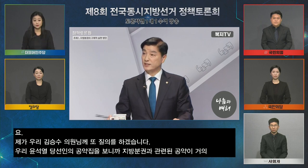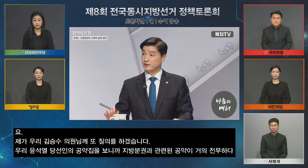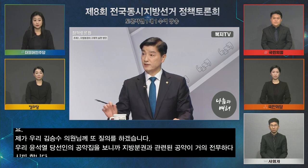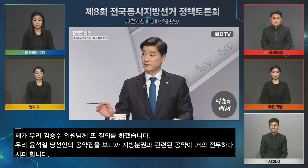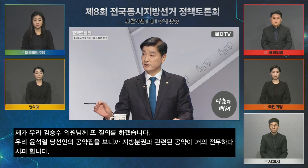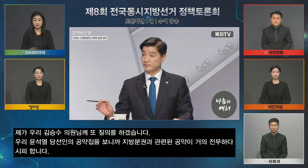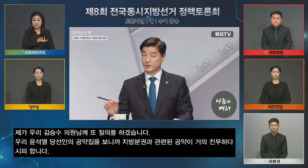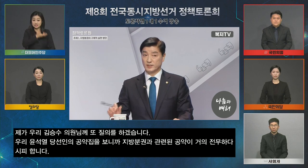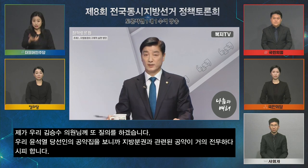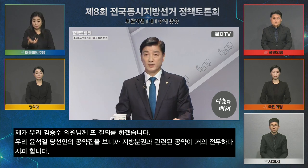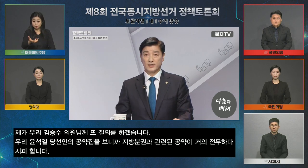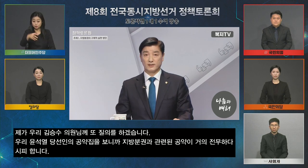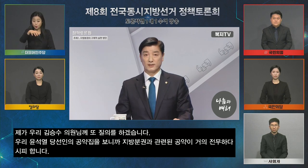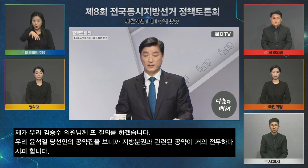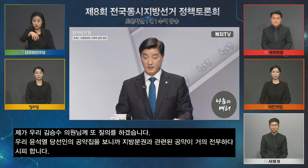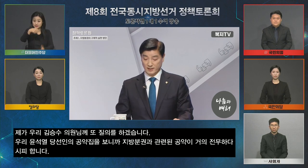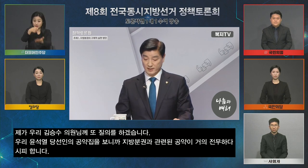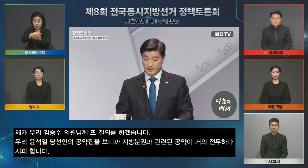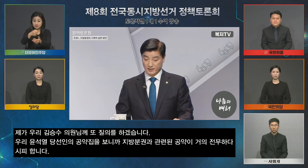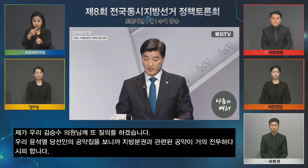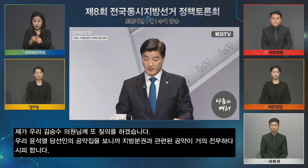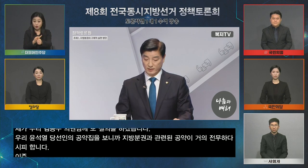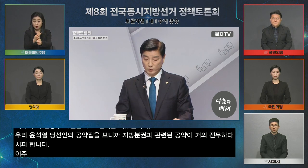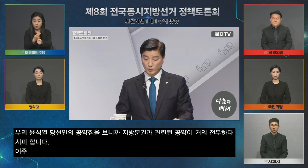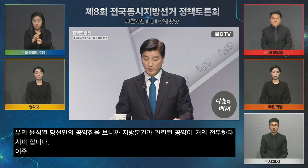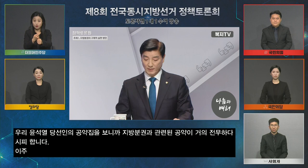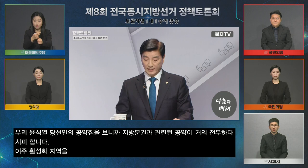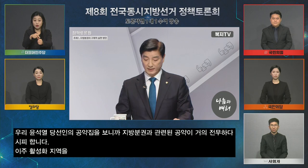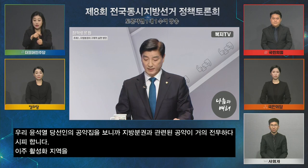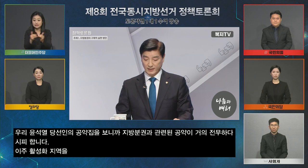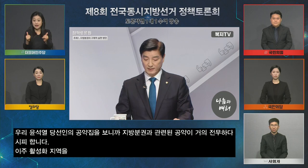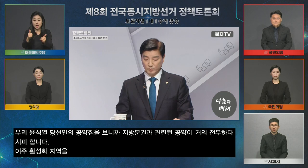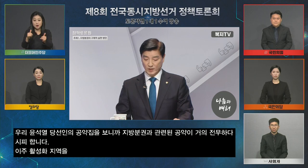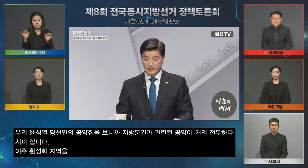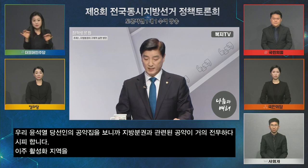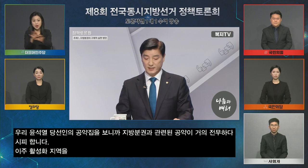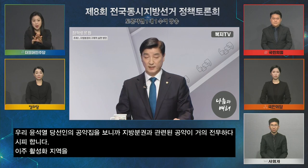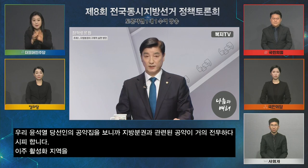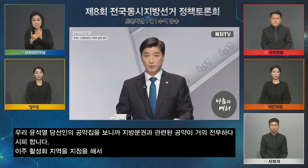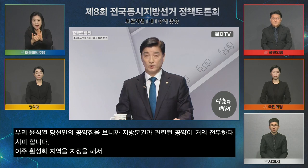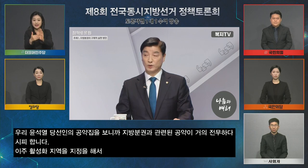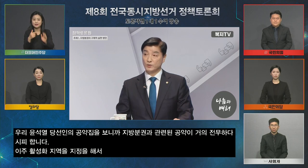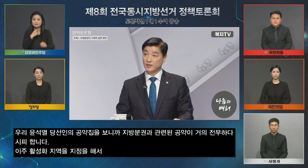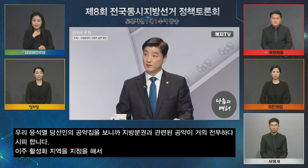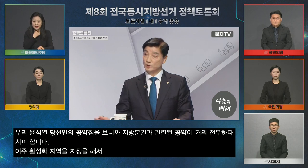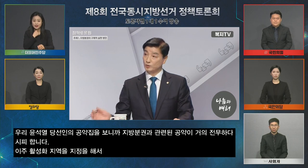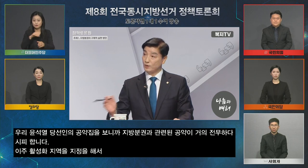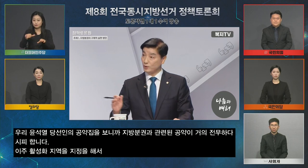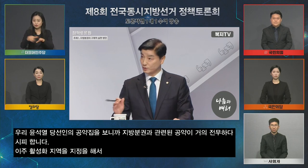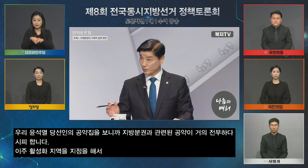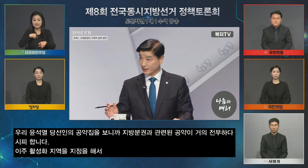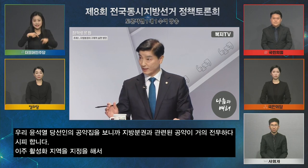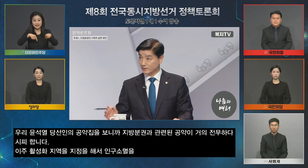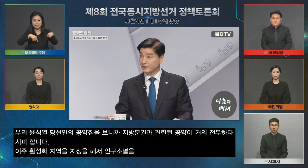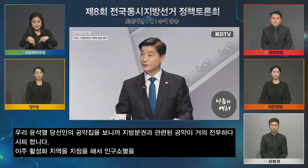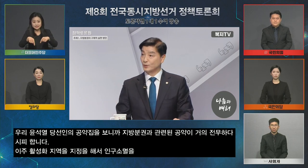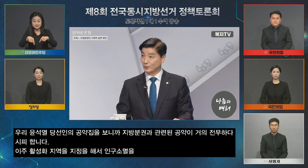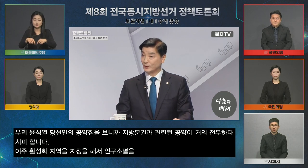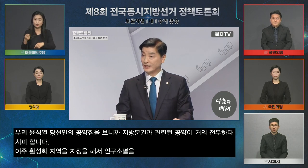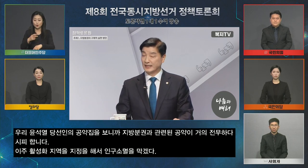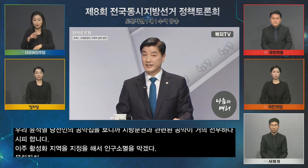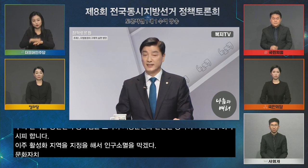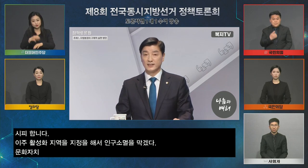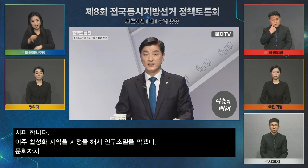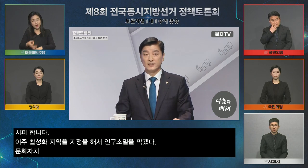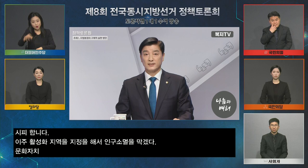이주활성화 지역을 지정을 해서 인구 소멸을 막겠다. 문화자치, 또 이 통장님들 수당 올려주겠다 그런